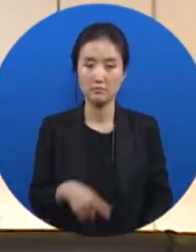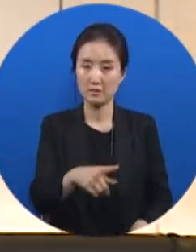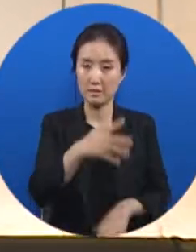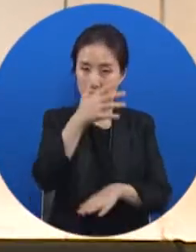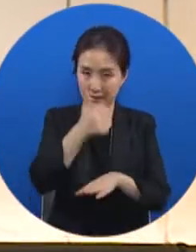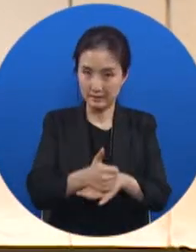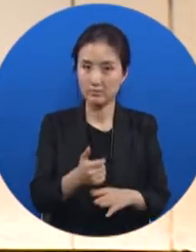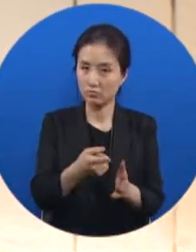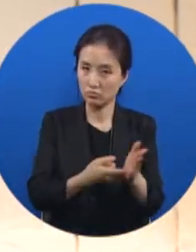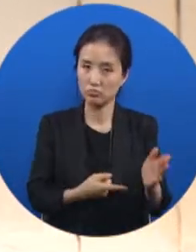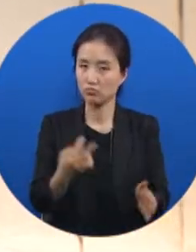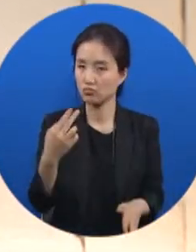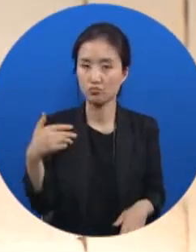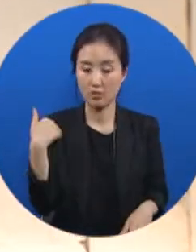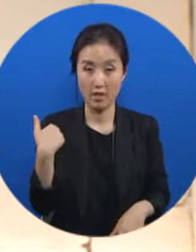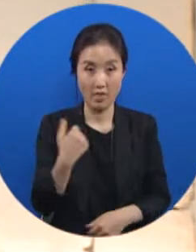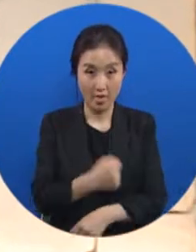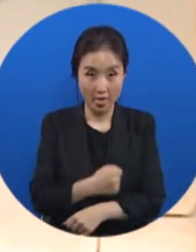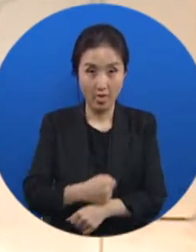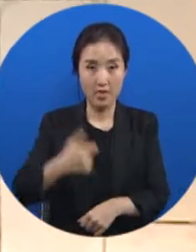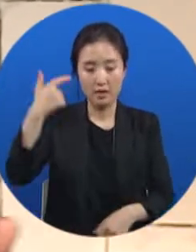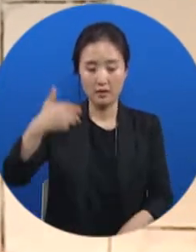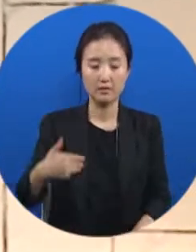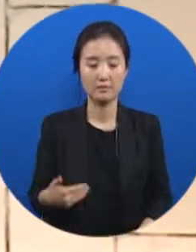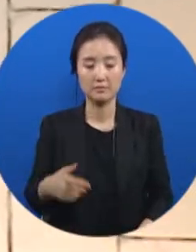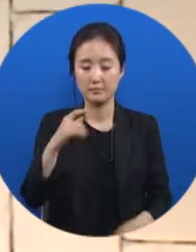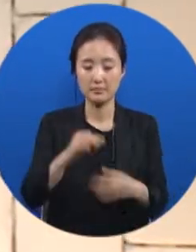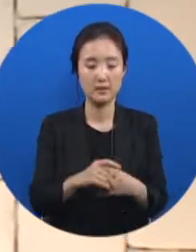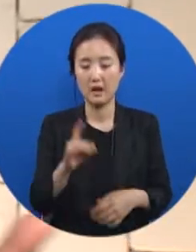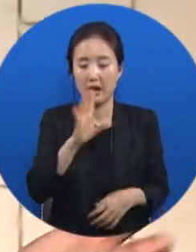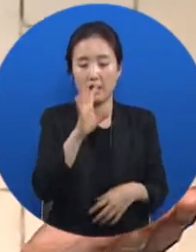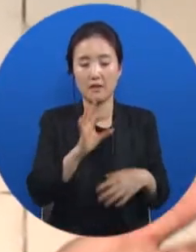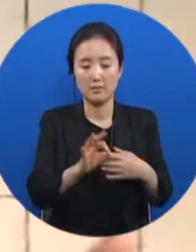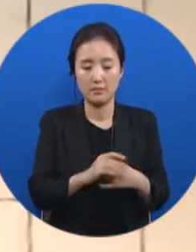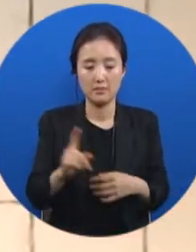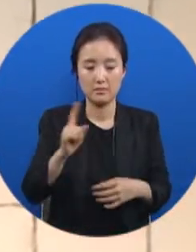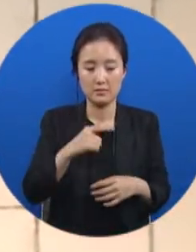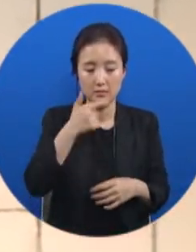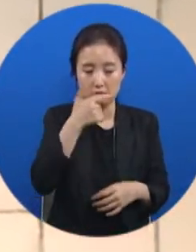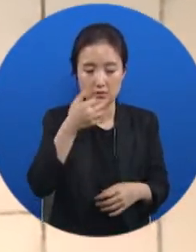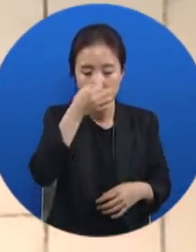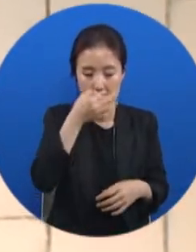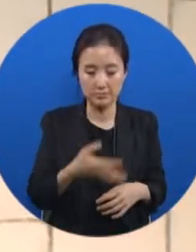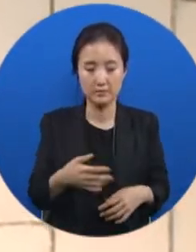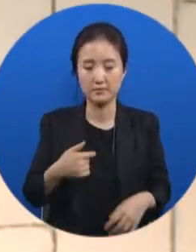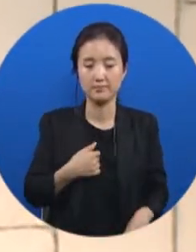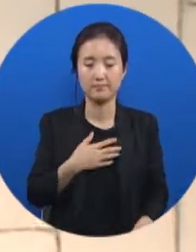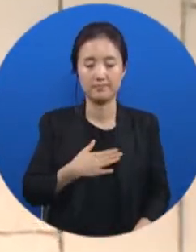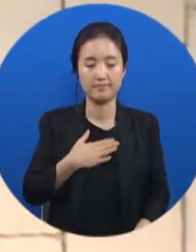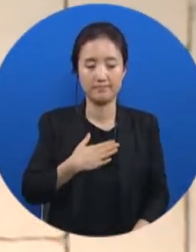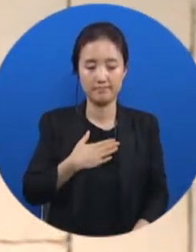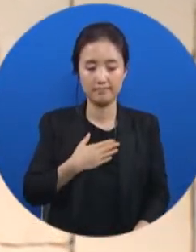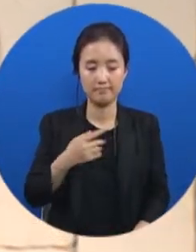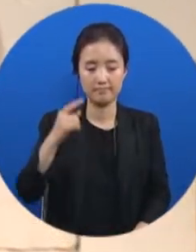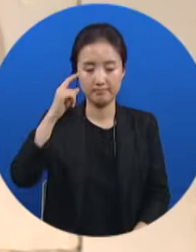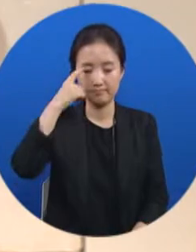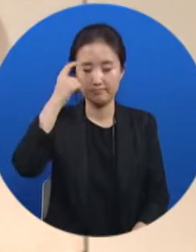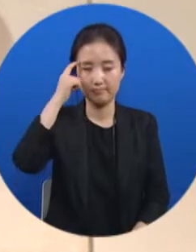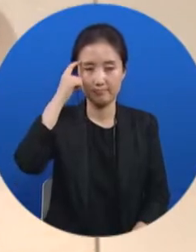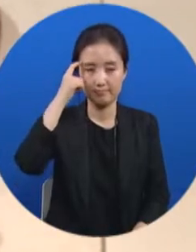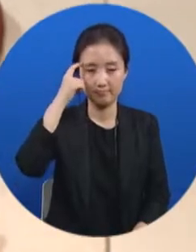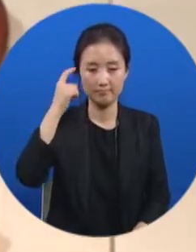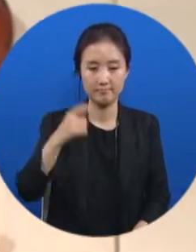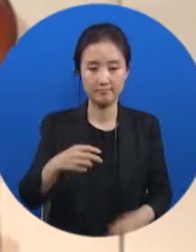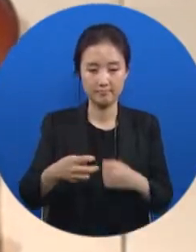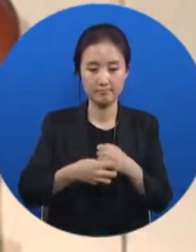있는데 하겠냐? 뭐 어차피 아니면 더 힘드니까 그래서 시작을 했죠. 야, 대한민국 의술이